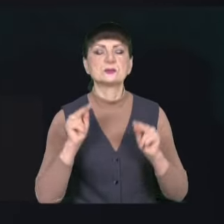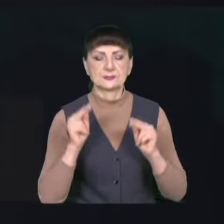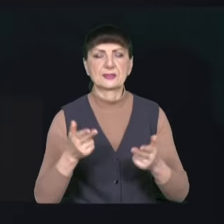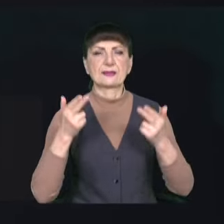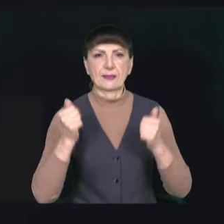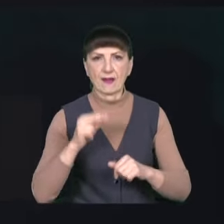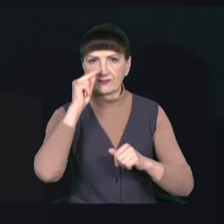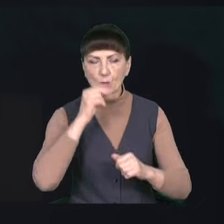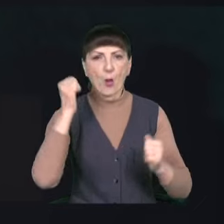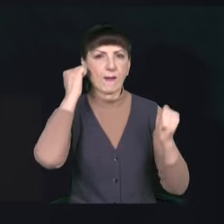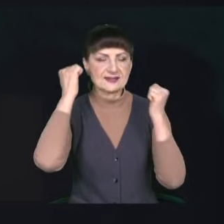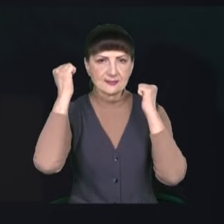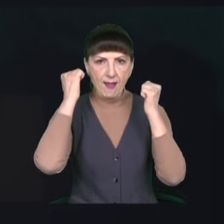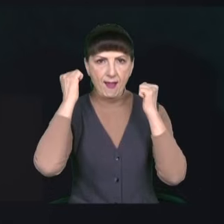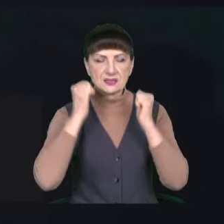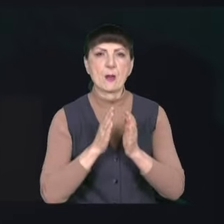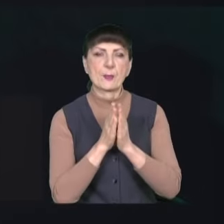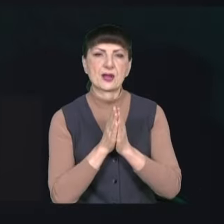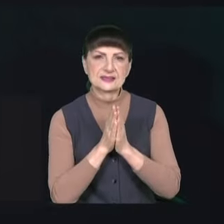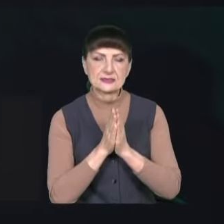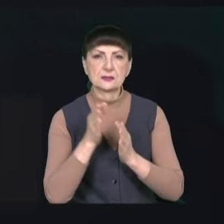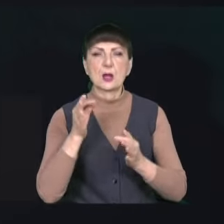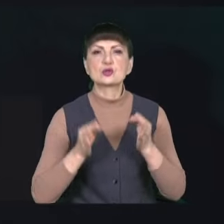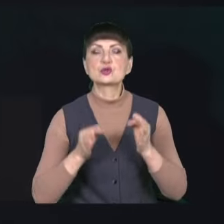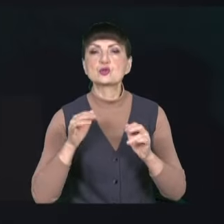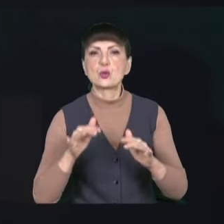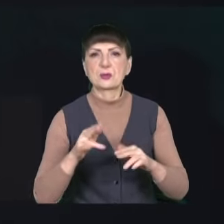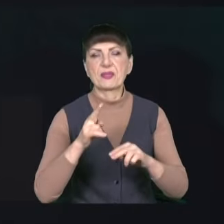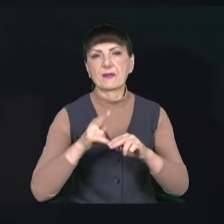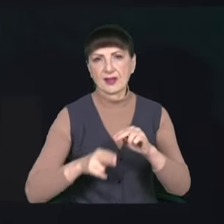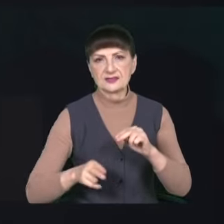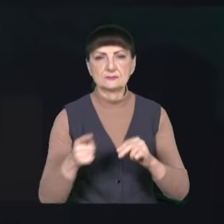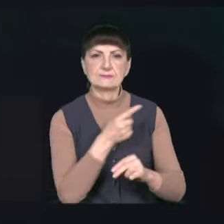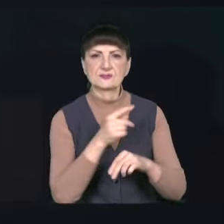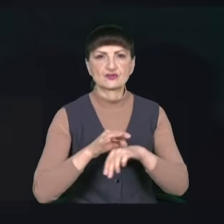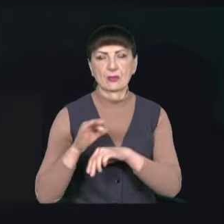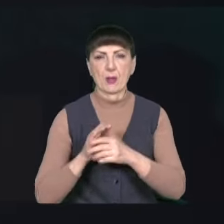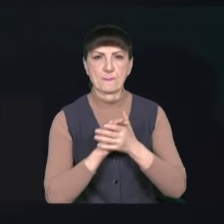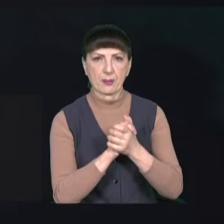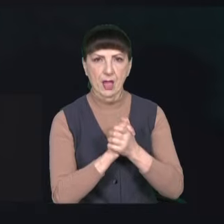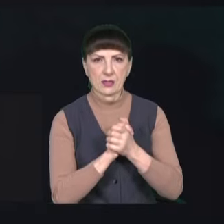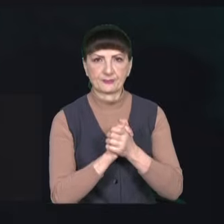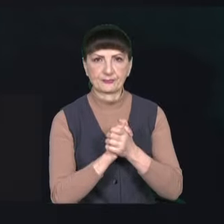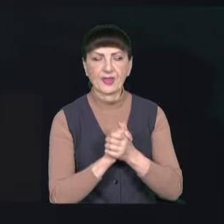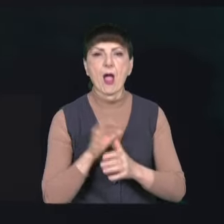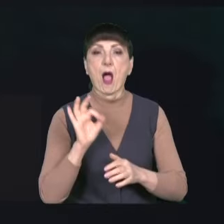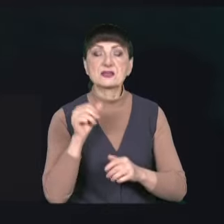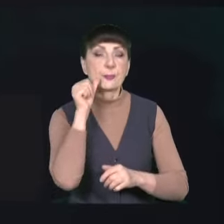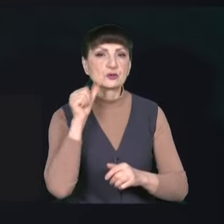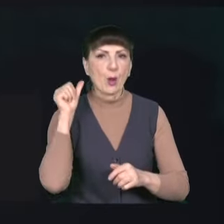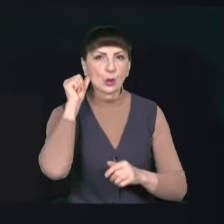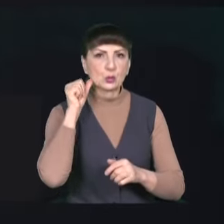вину, раскаялся и попросил производство по делу прекратить за примирением сторон. В октябре прошлого